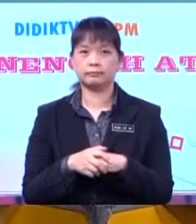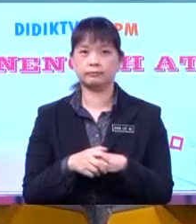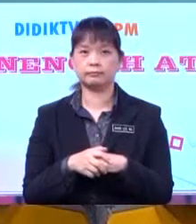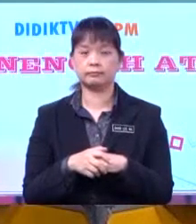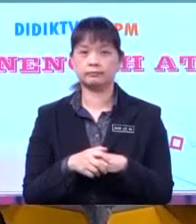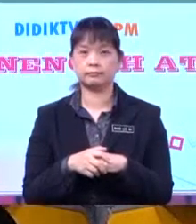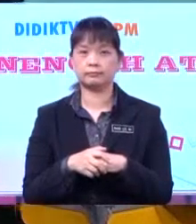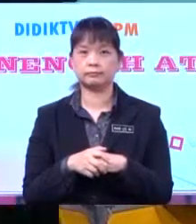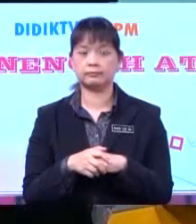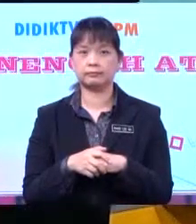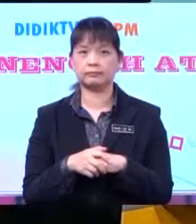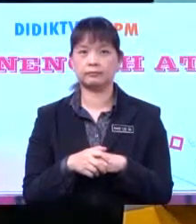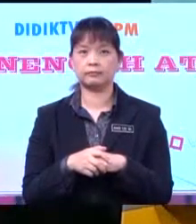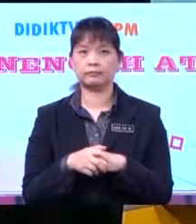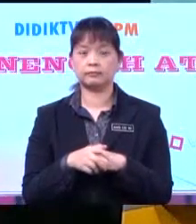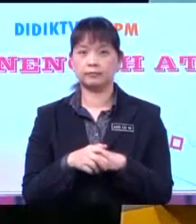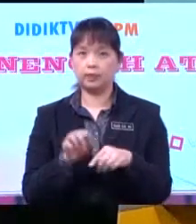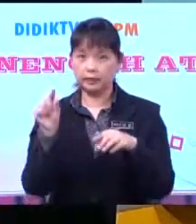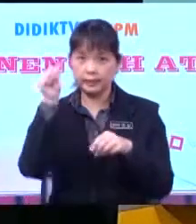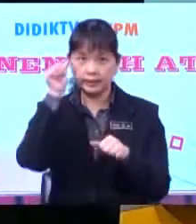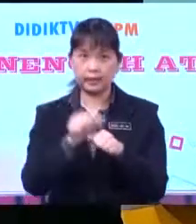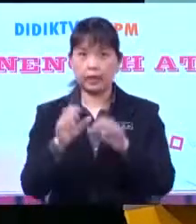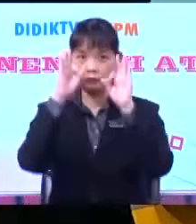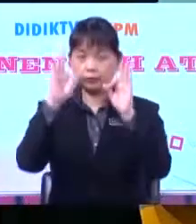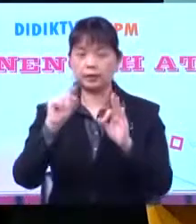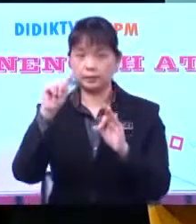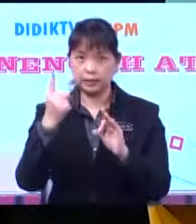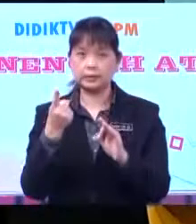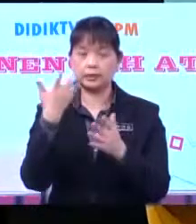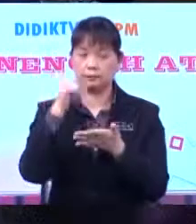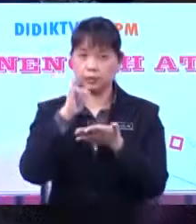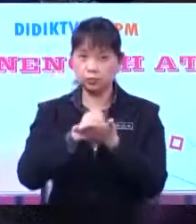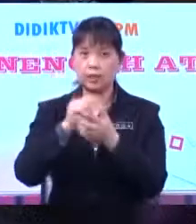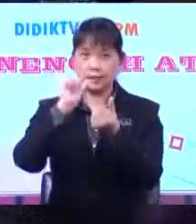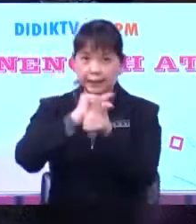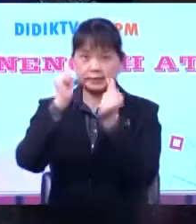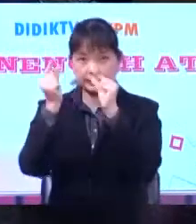bermula dekat sini bermain dengan full furing saja Oke cukup paham